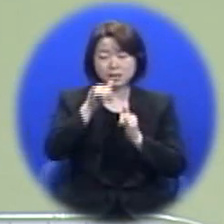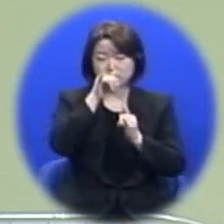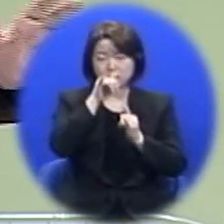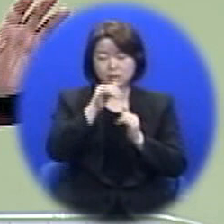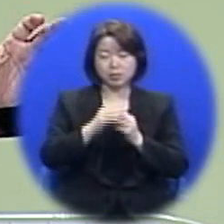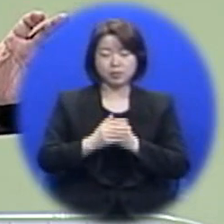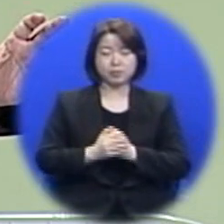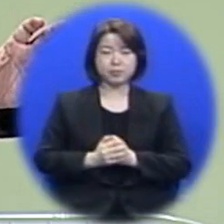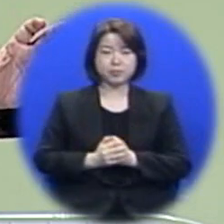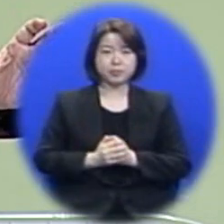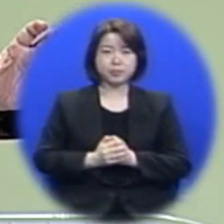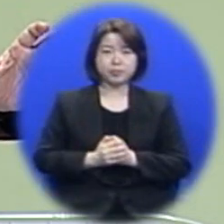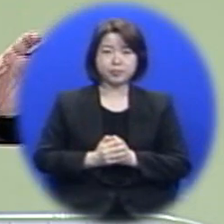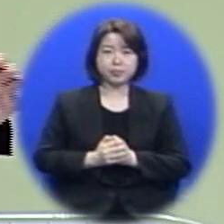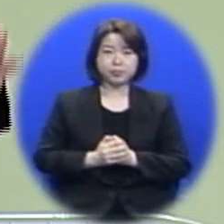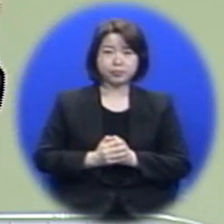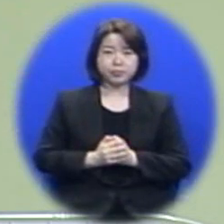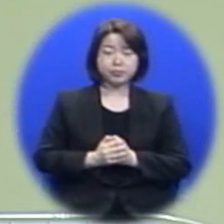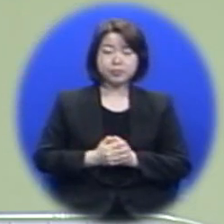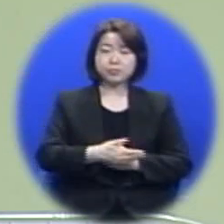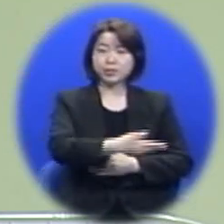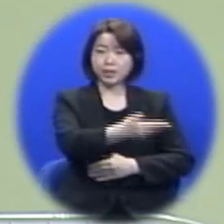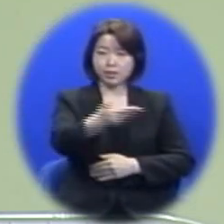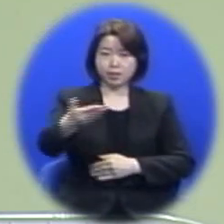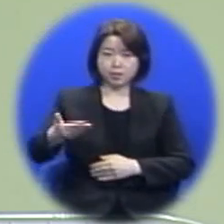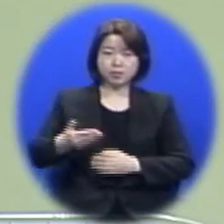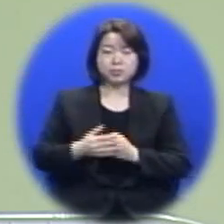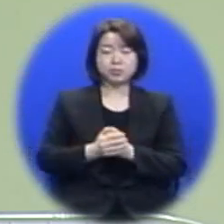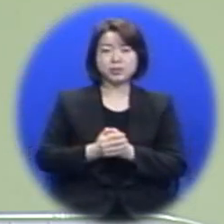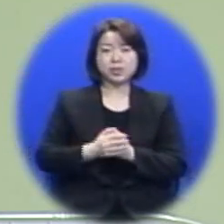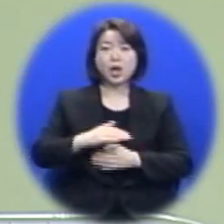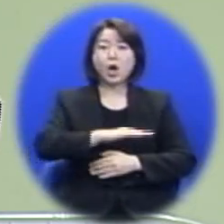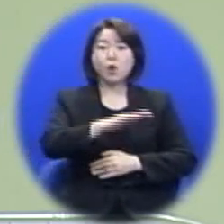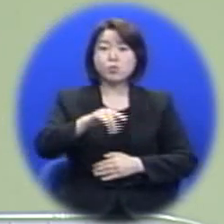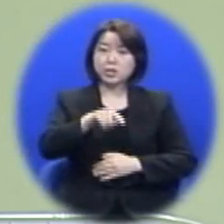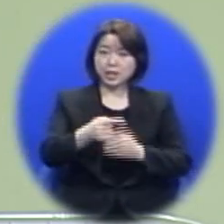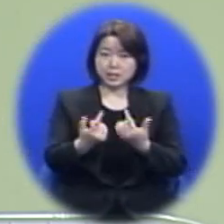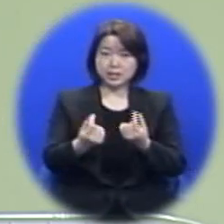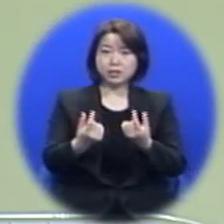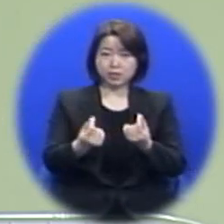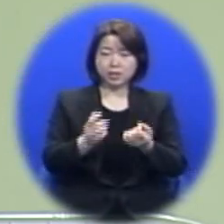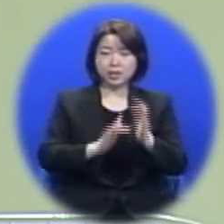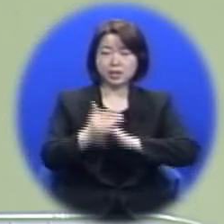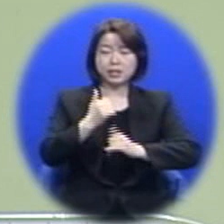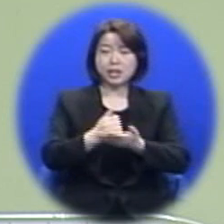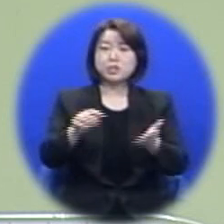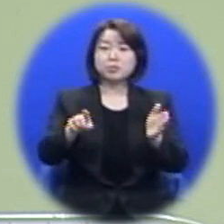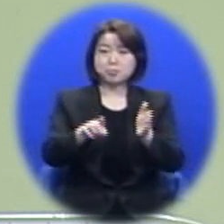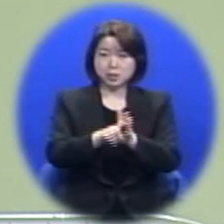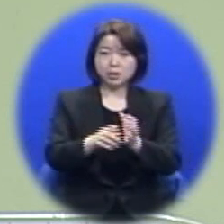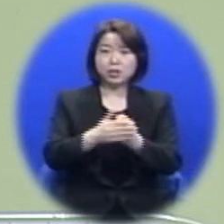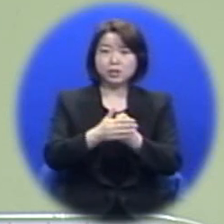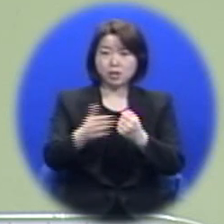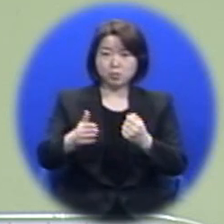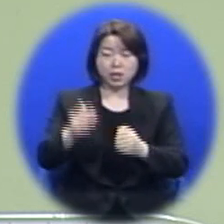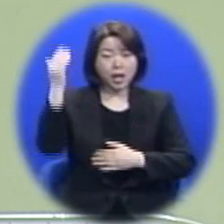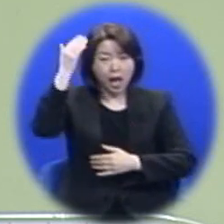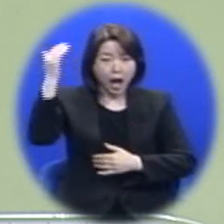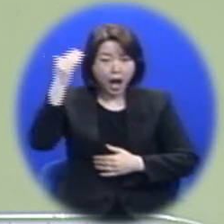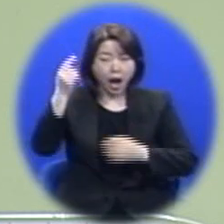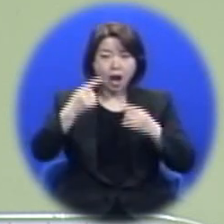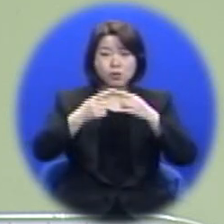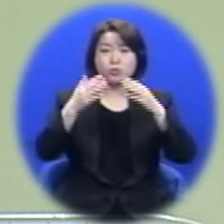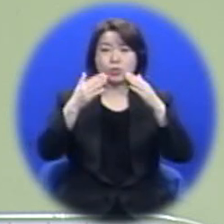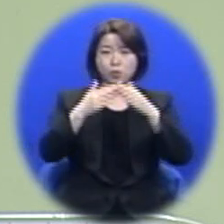있으실 겁니다 여러분 우리가 이렇게 예수님을 믿었기 때문에 한국교회가